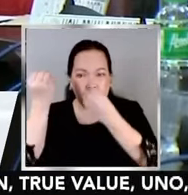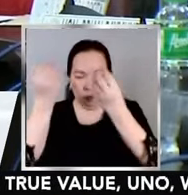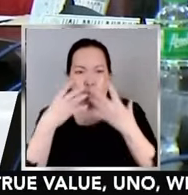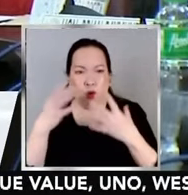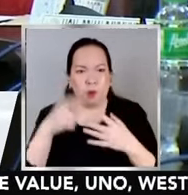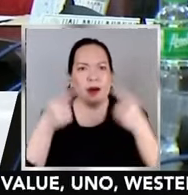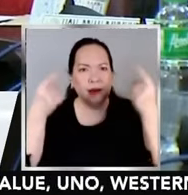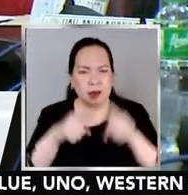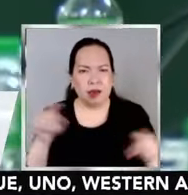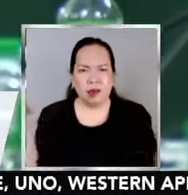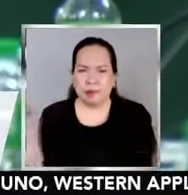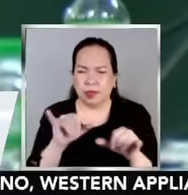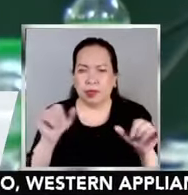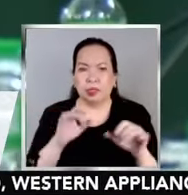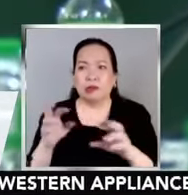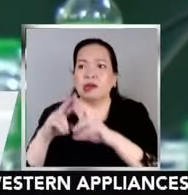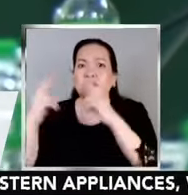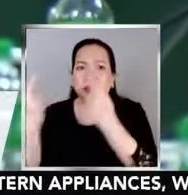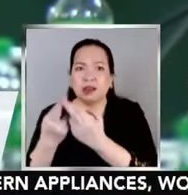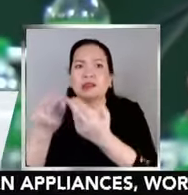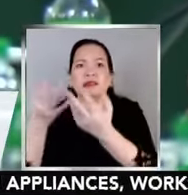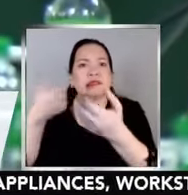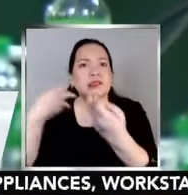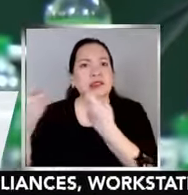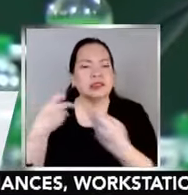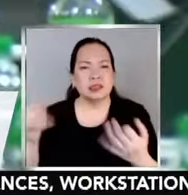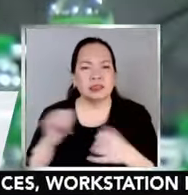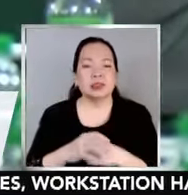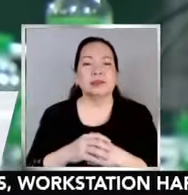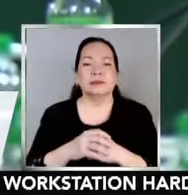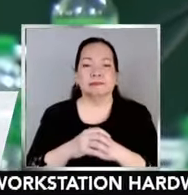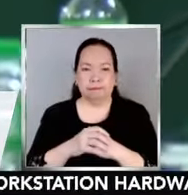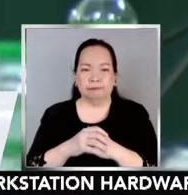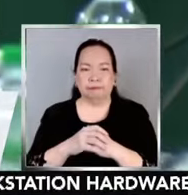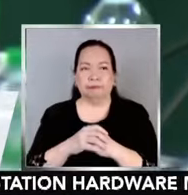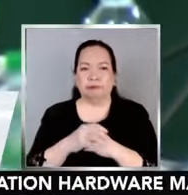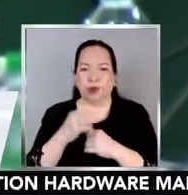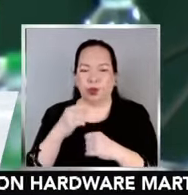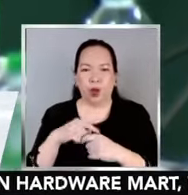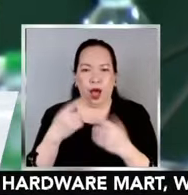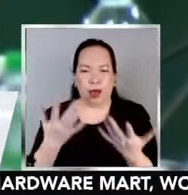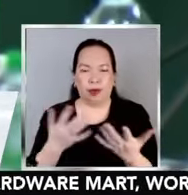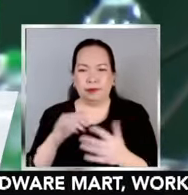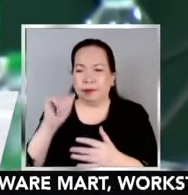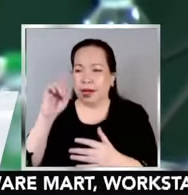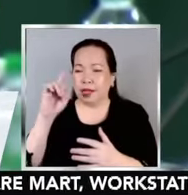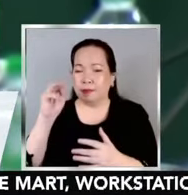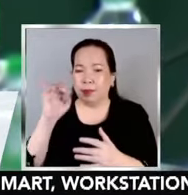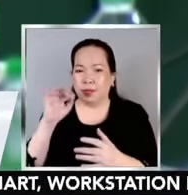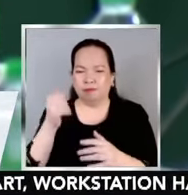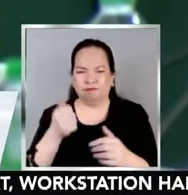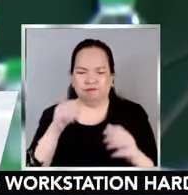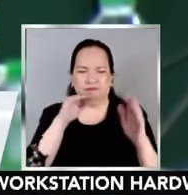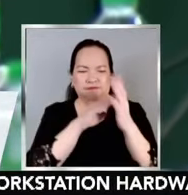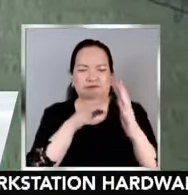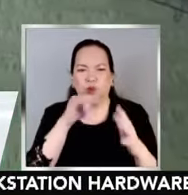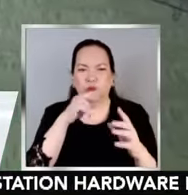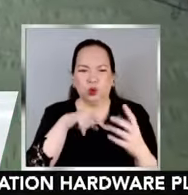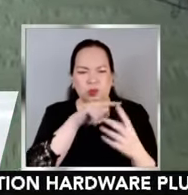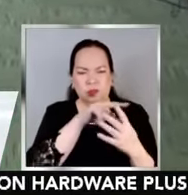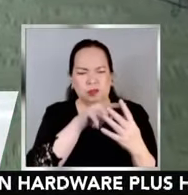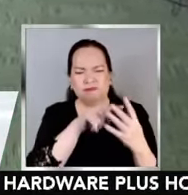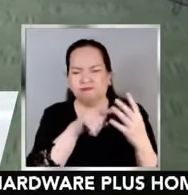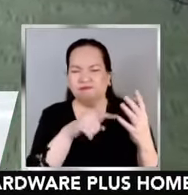mga relatives sa akin. Naghaya na si Akop ng administrative case laban sa mga involved sa operasyon laban kay Babagay.